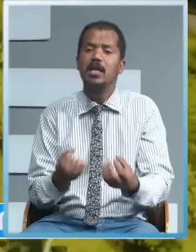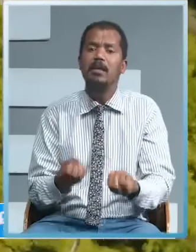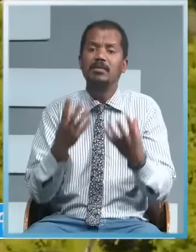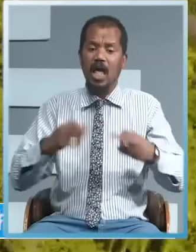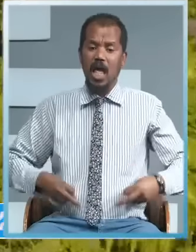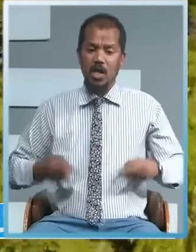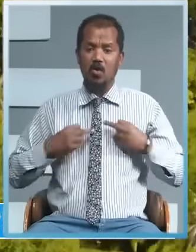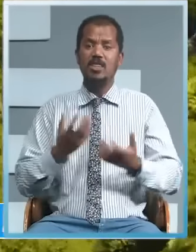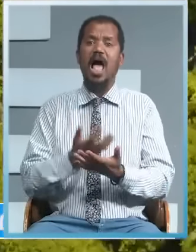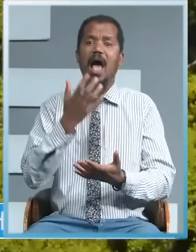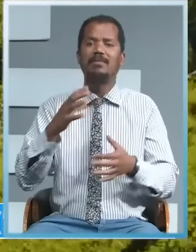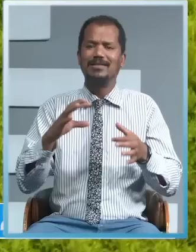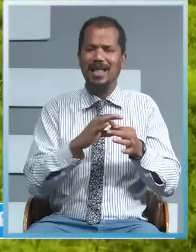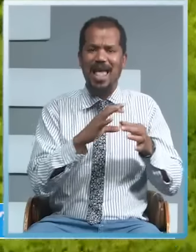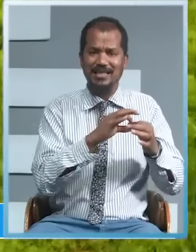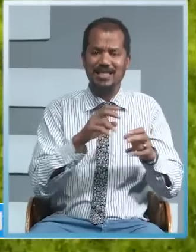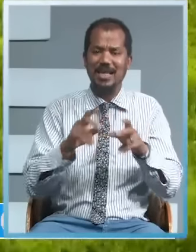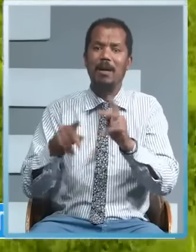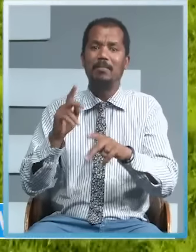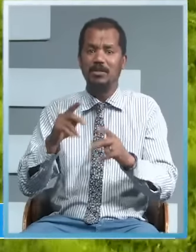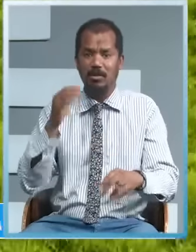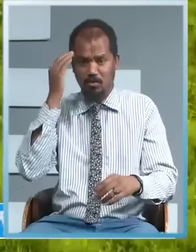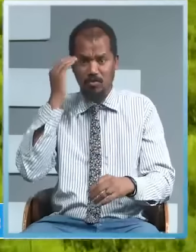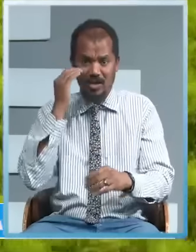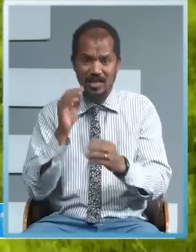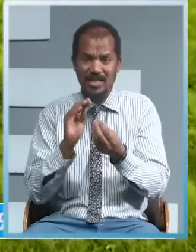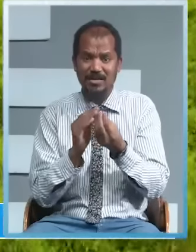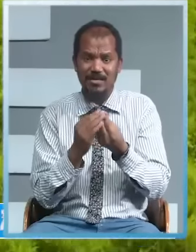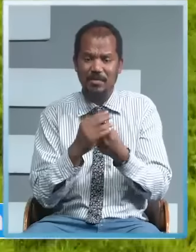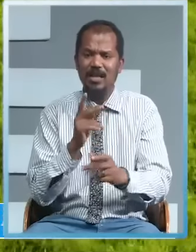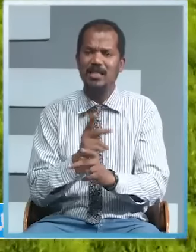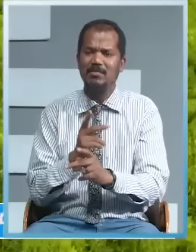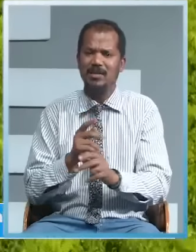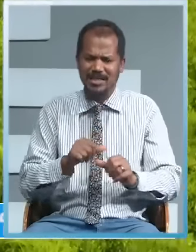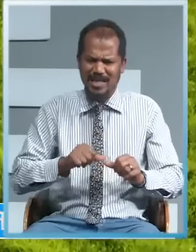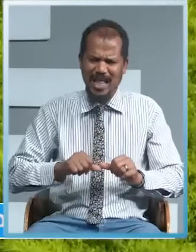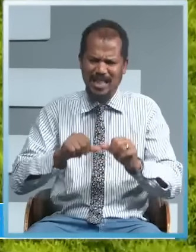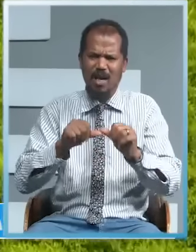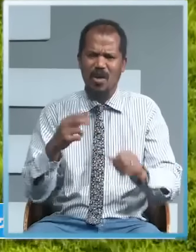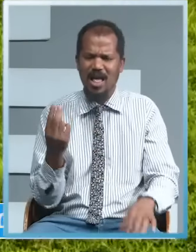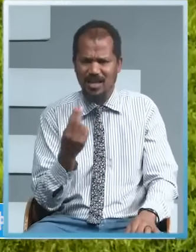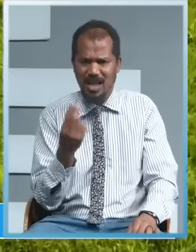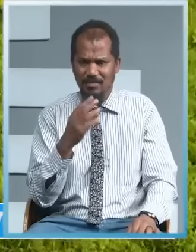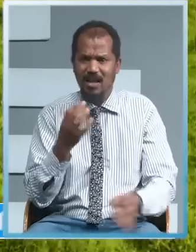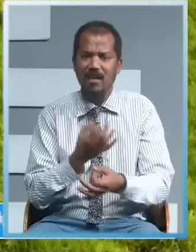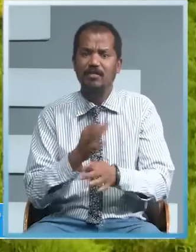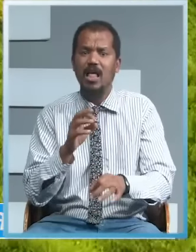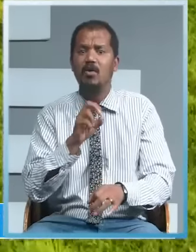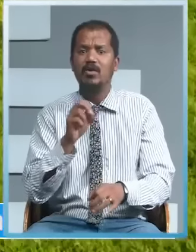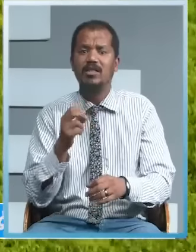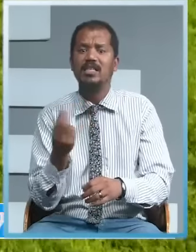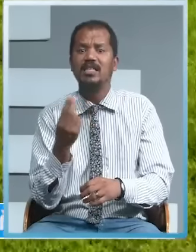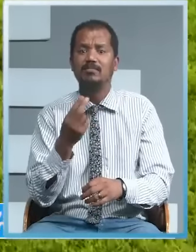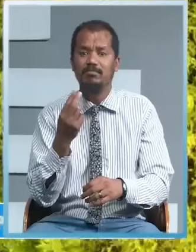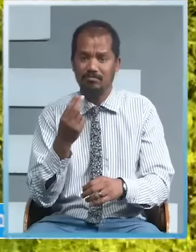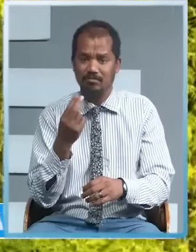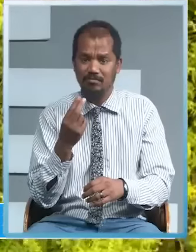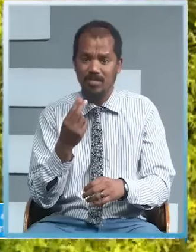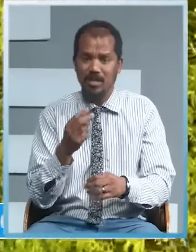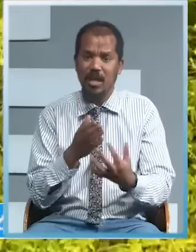ህይወት ሀብትና ተያያዥ የማህበረሰብ እውቀት እንክብካቤ፣ ጥበቃ፣ ዘለቄታዊ አጠቃቀምና ፍትሐዊ ጥቅም ተጋሪነት